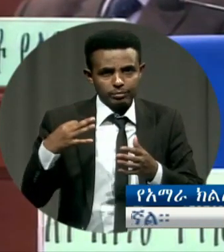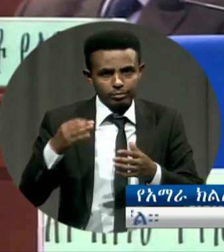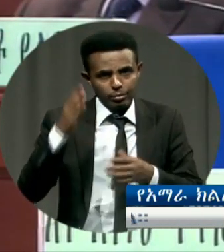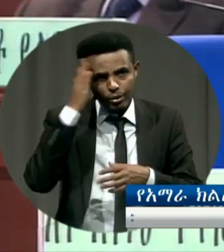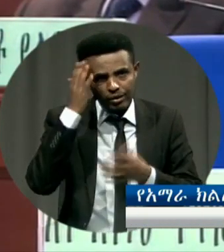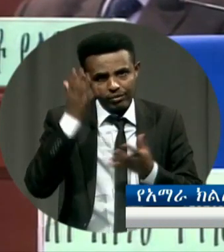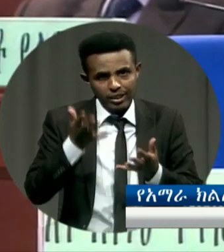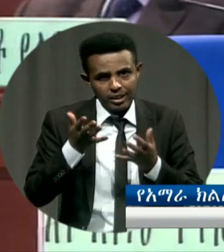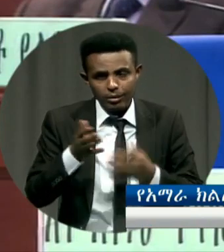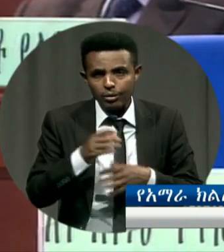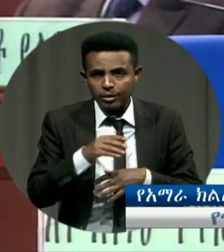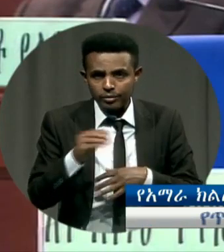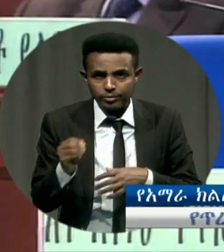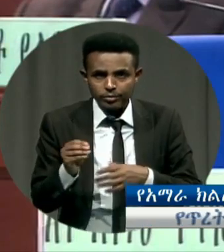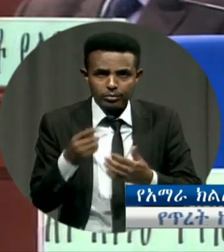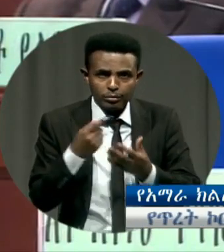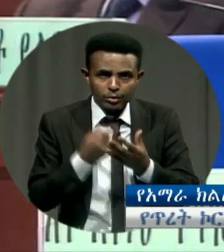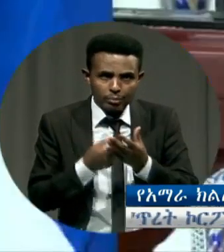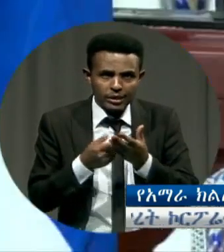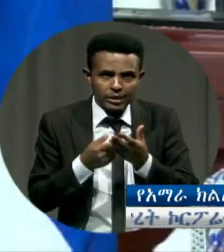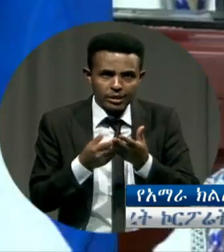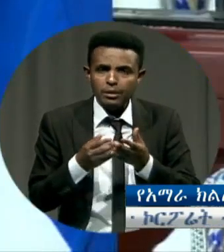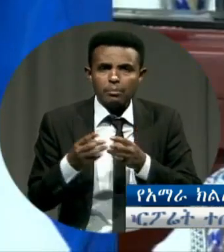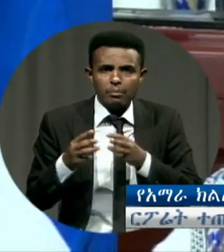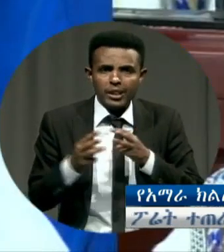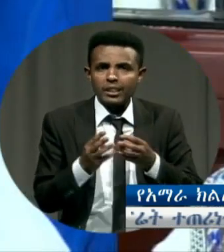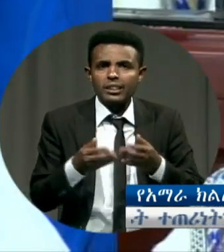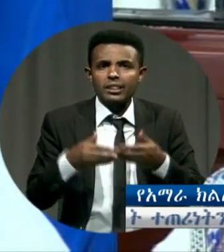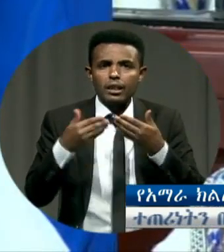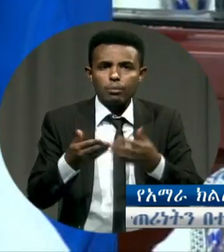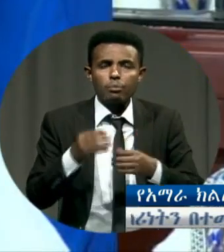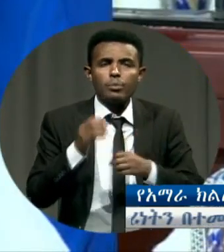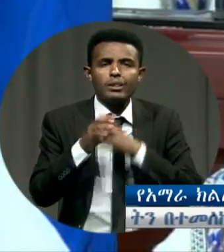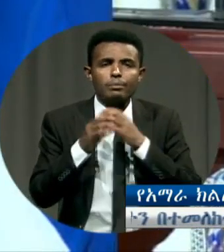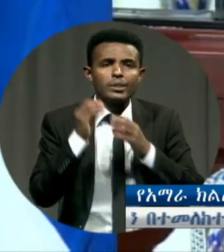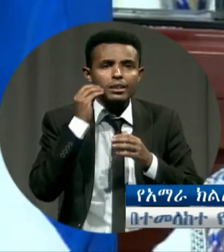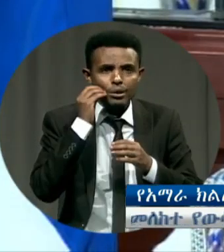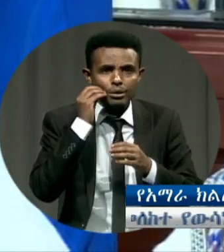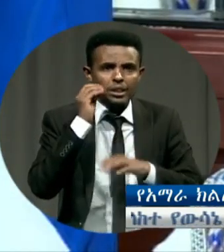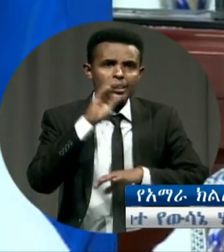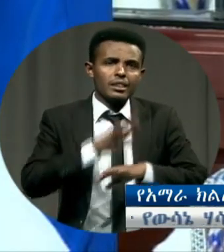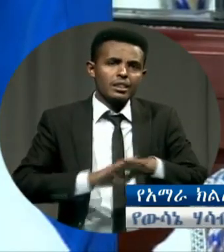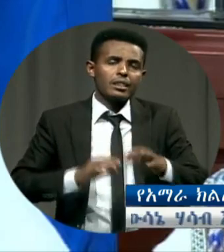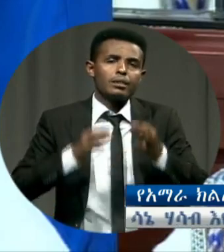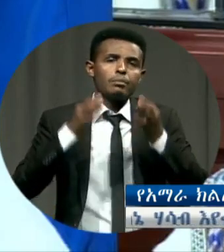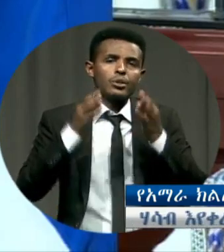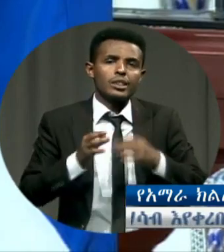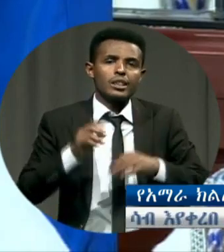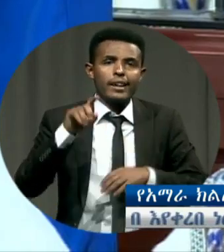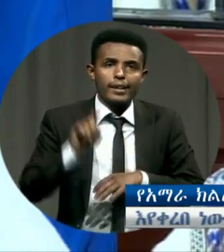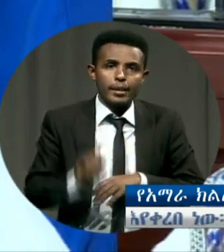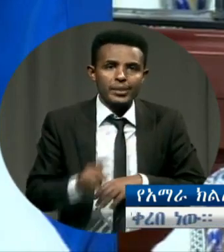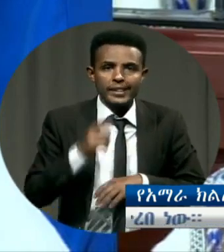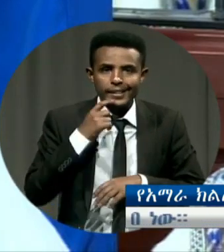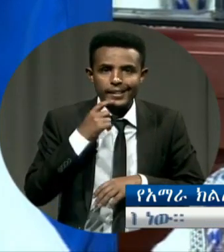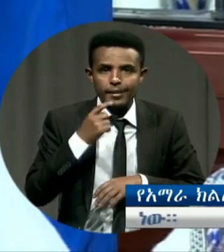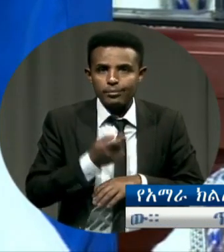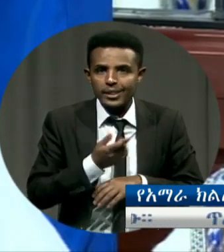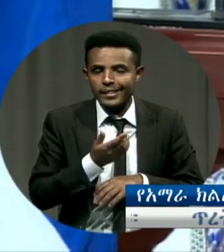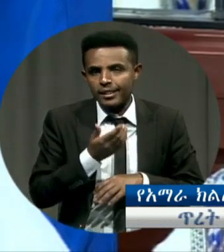ማወቅ ፈልጋለሁና በዚያ መንገድ ቀርቦ አይደለም ወይ ወደ ምክር ቤቱ ተጠሪነት መወሰን ያለብን ሚል አጠቃላይ